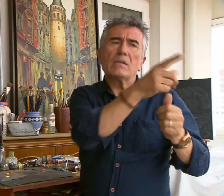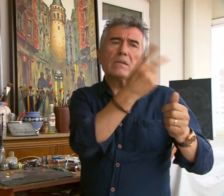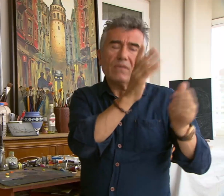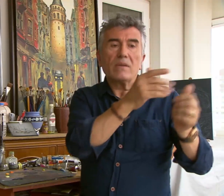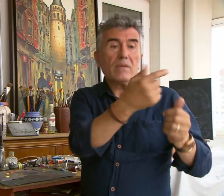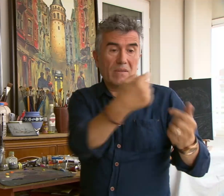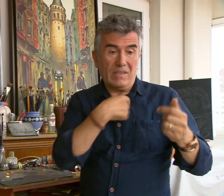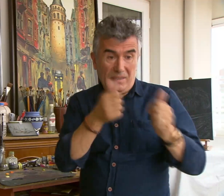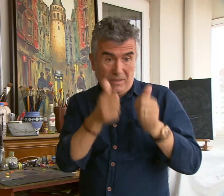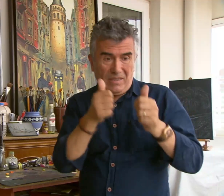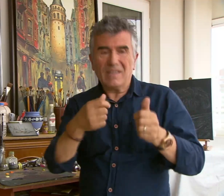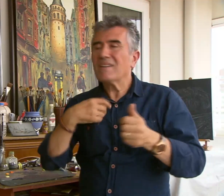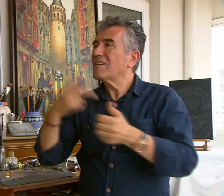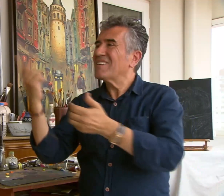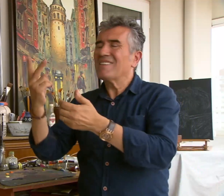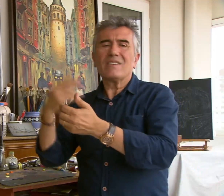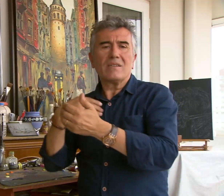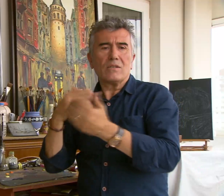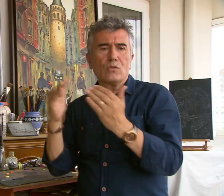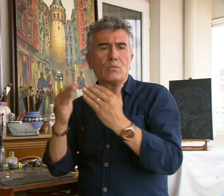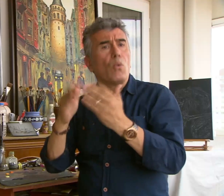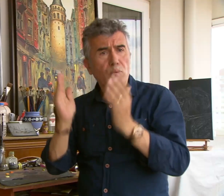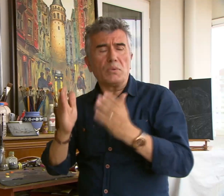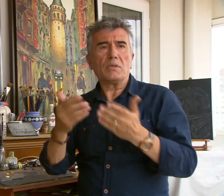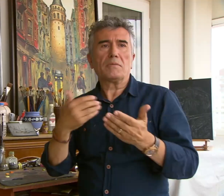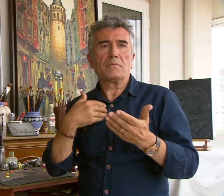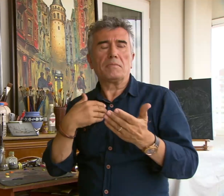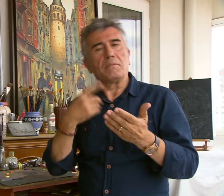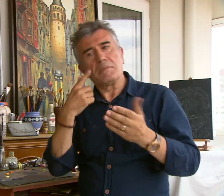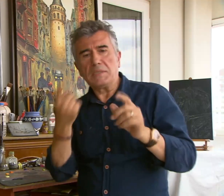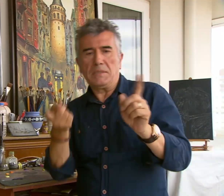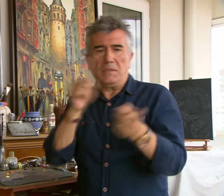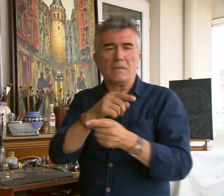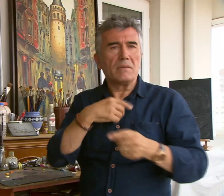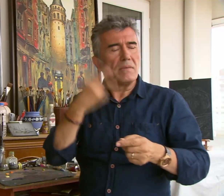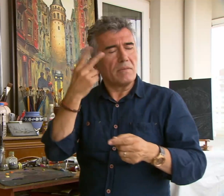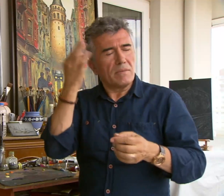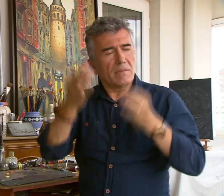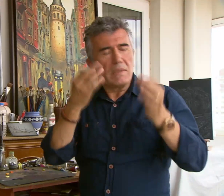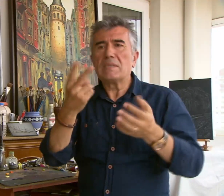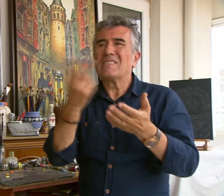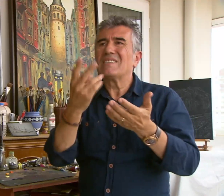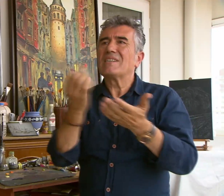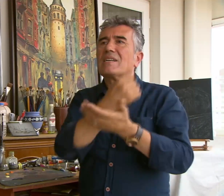karikatüristtir. Ve rica etti, sen de katılabilirsin, yapabilirsin dedi.